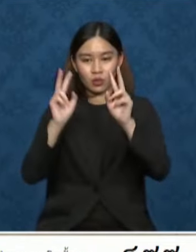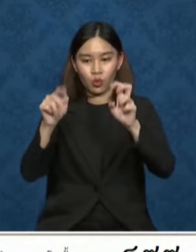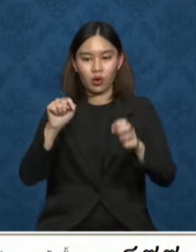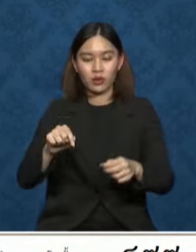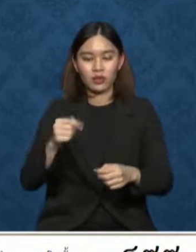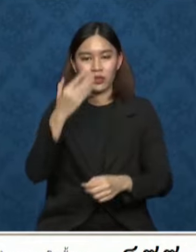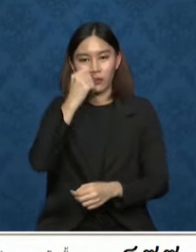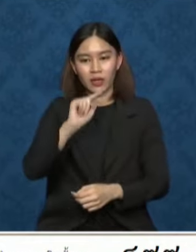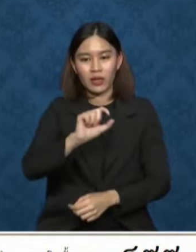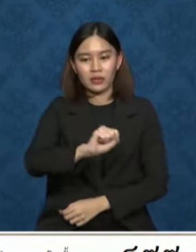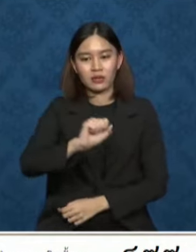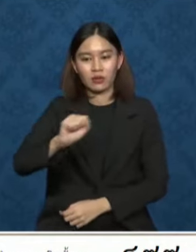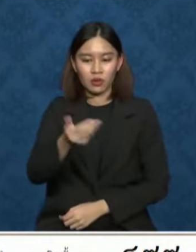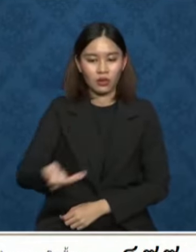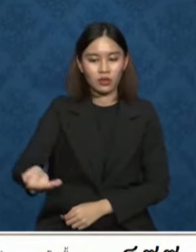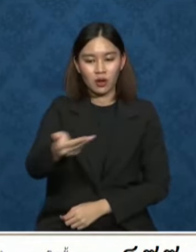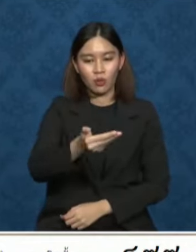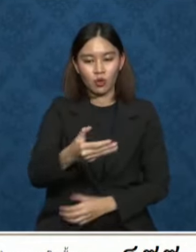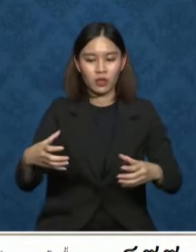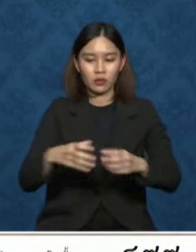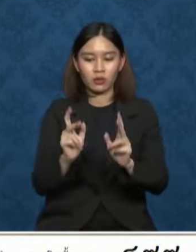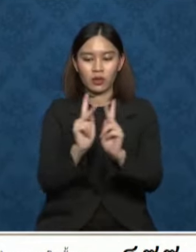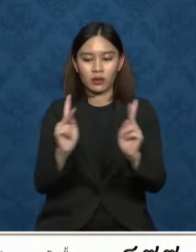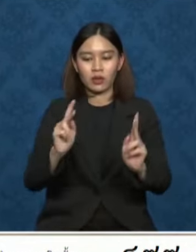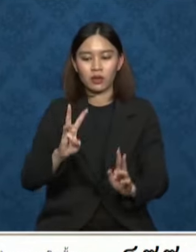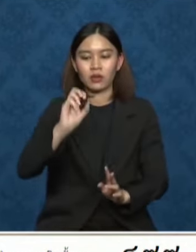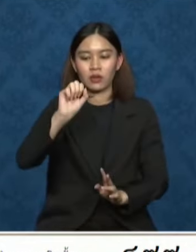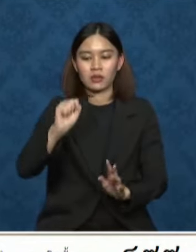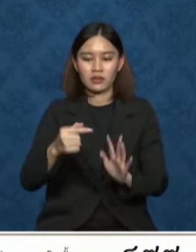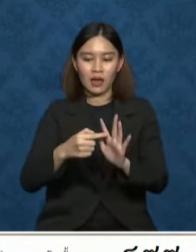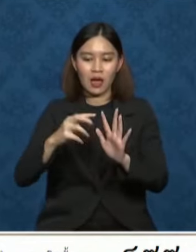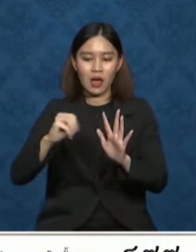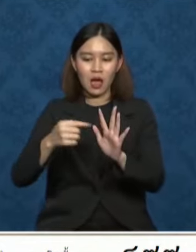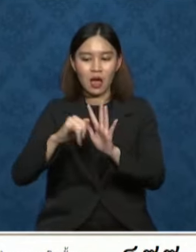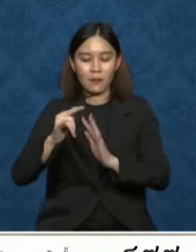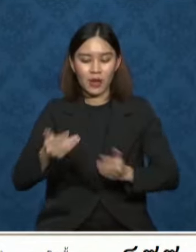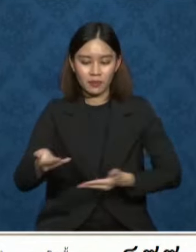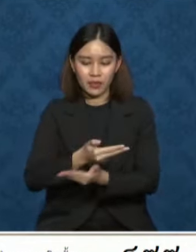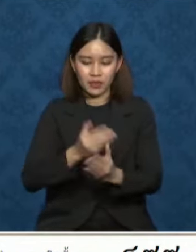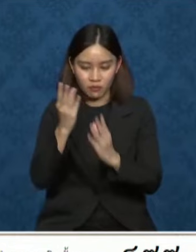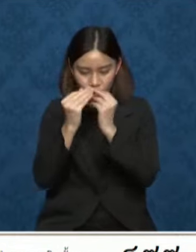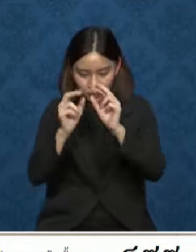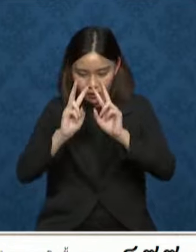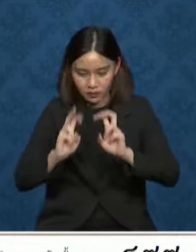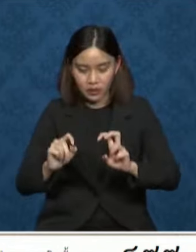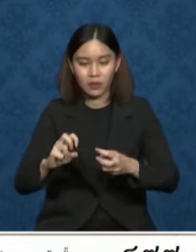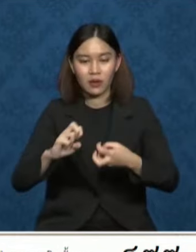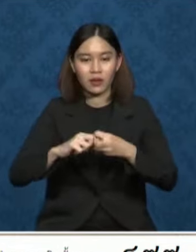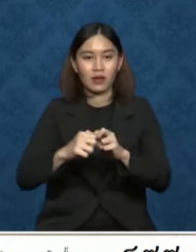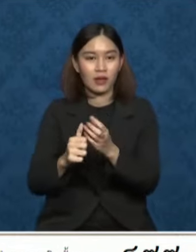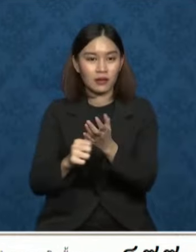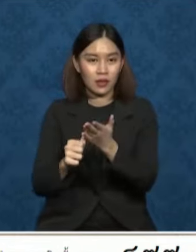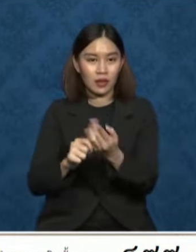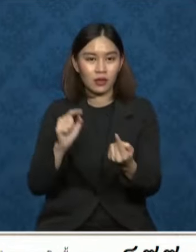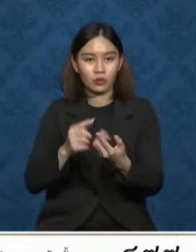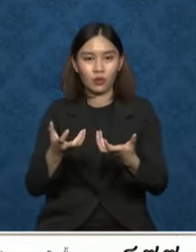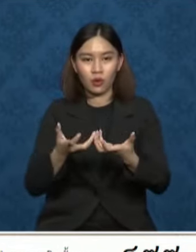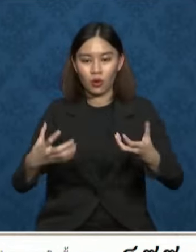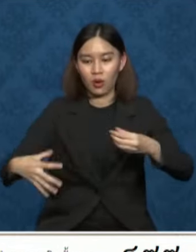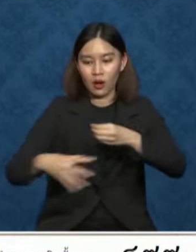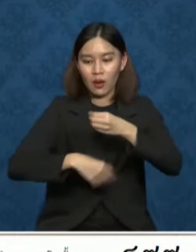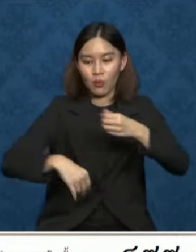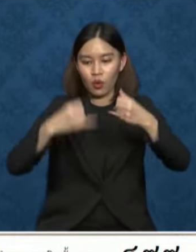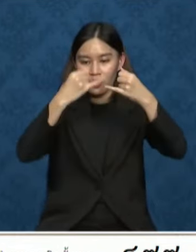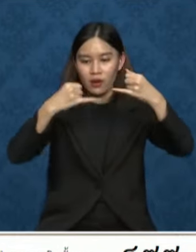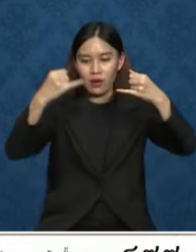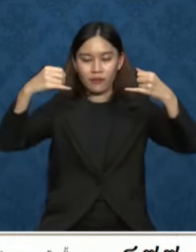ก่าอมาเพื่อให้สภาพูทรัดรตั้งขณะกรรมธิการวิศามานเพื่อนาศึกษาแ้ไขปัหารักรอบการขโมยส